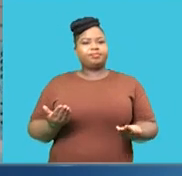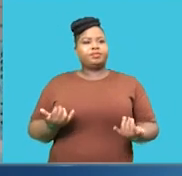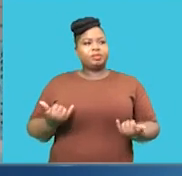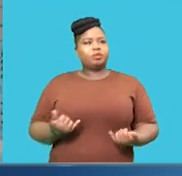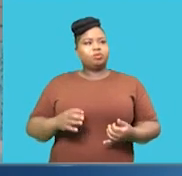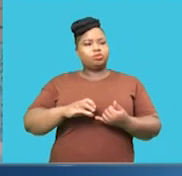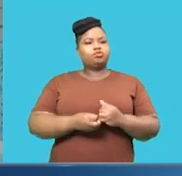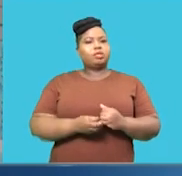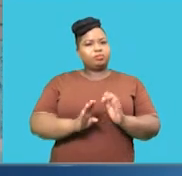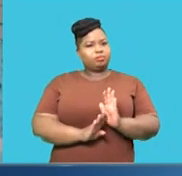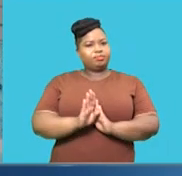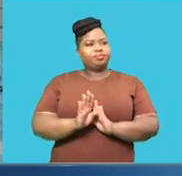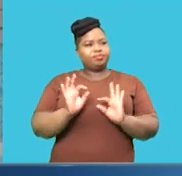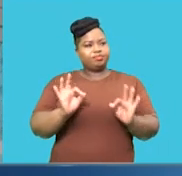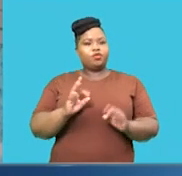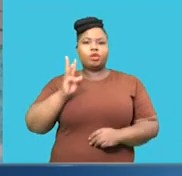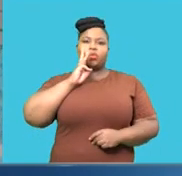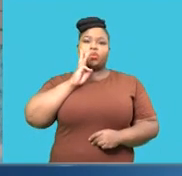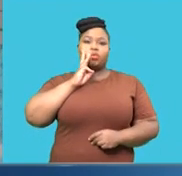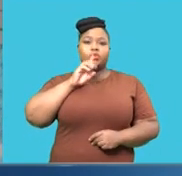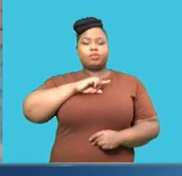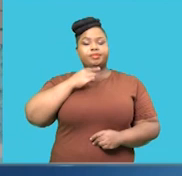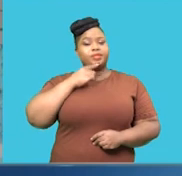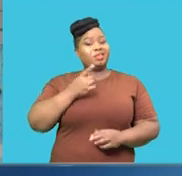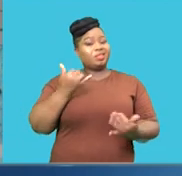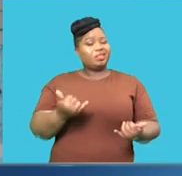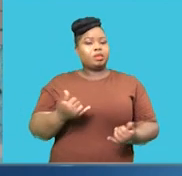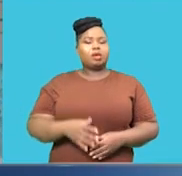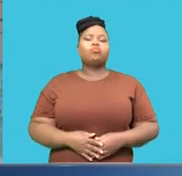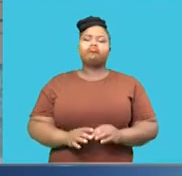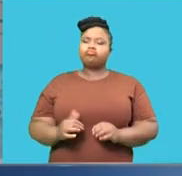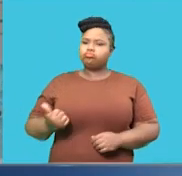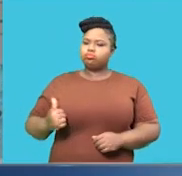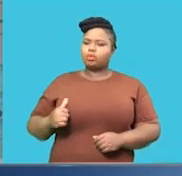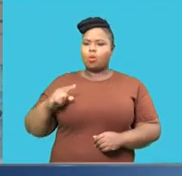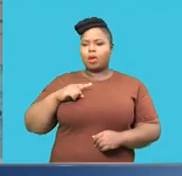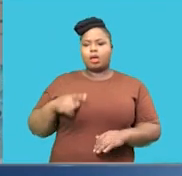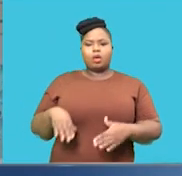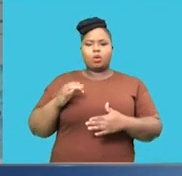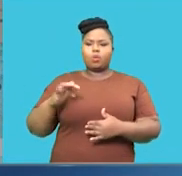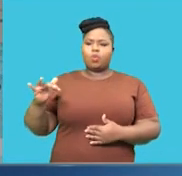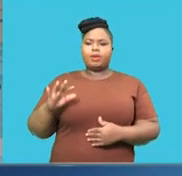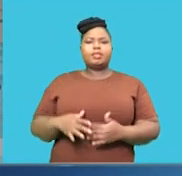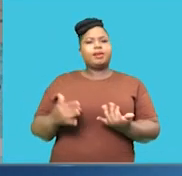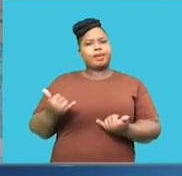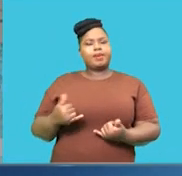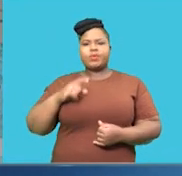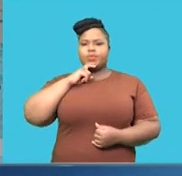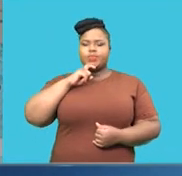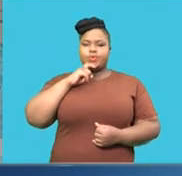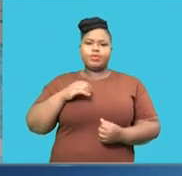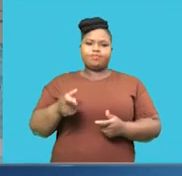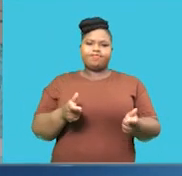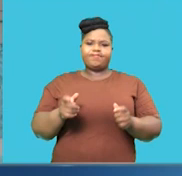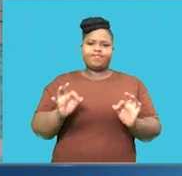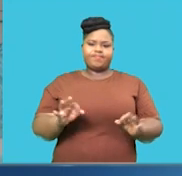theola tshebediso e phahameng ya metsi e iponagatsa e tswala katlego ka tshebediso ya metsi e ntse e nyehla. All